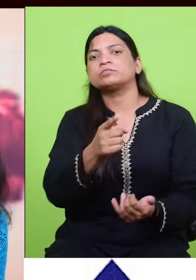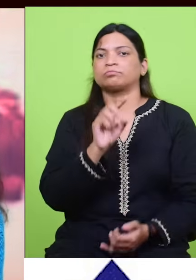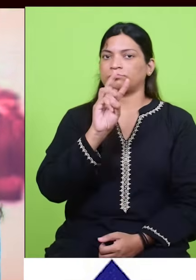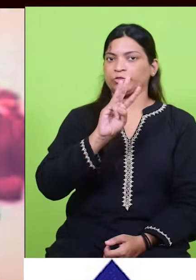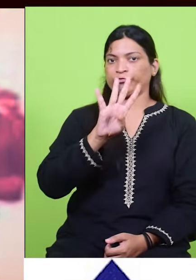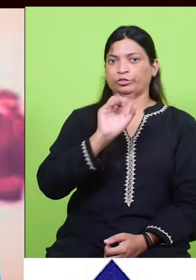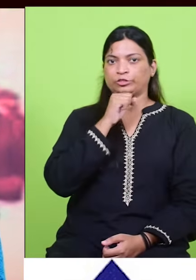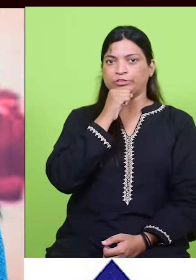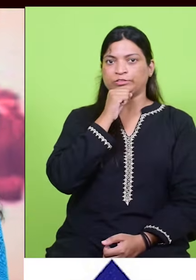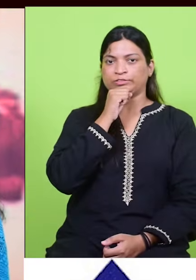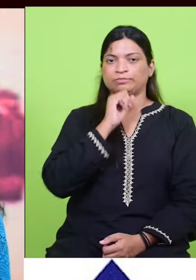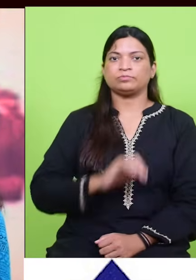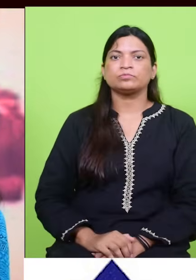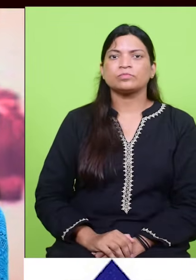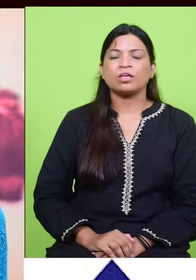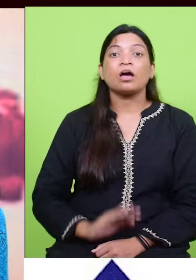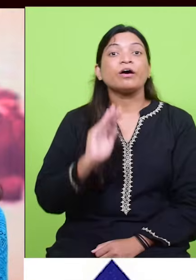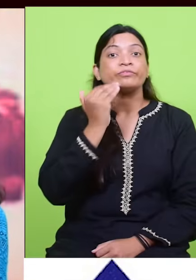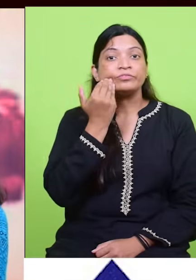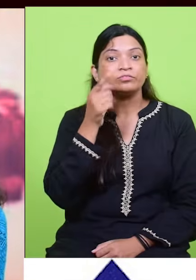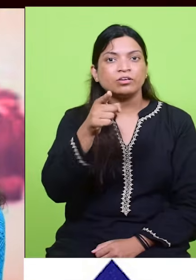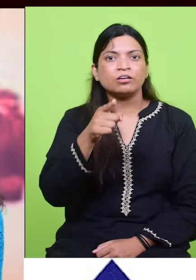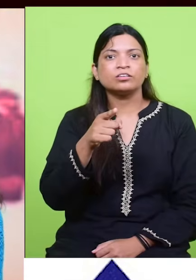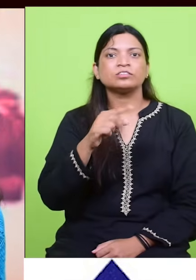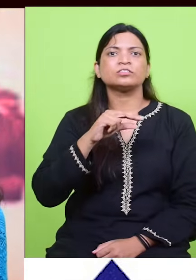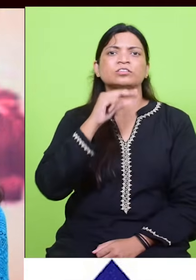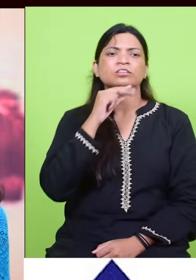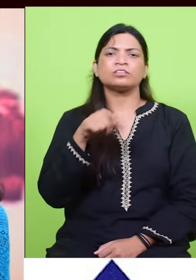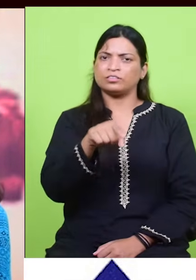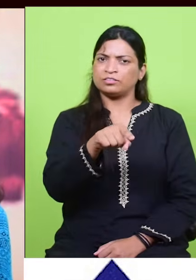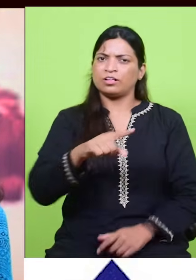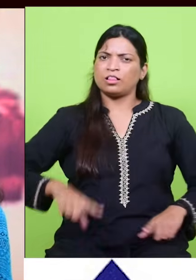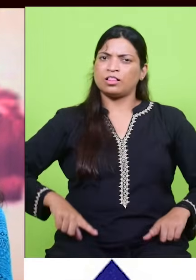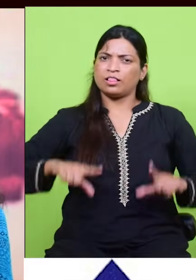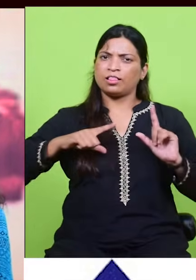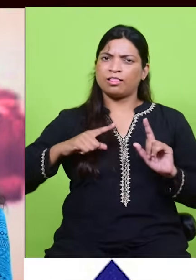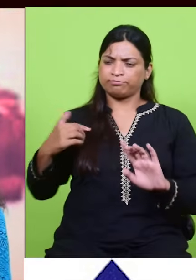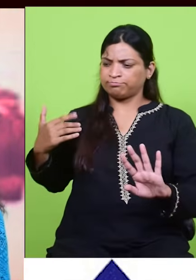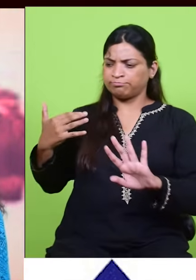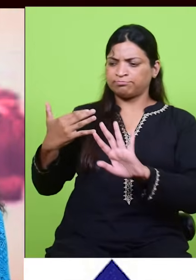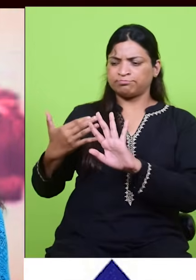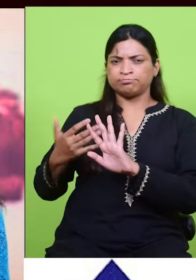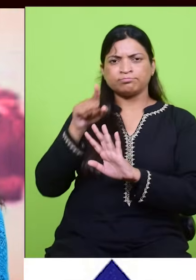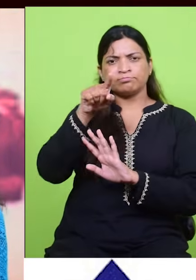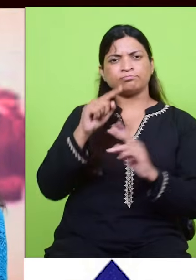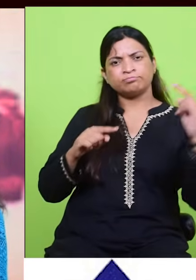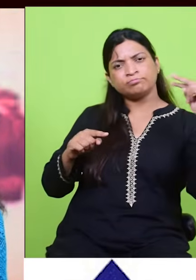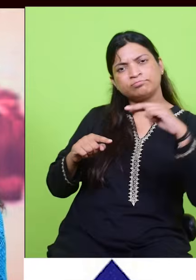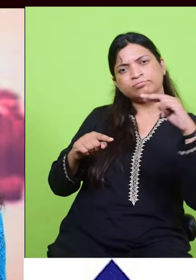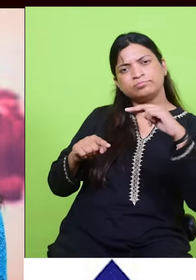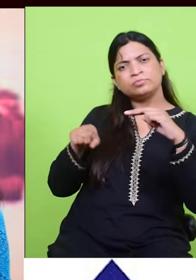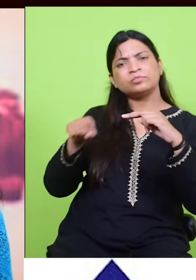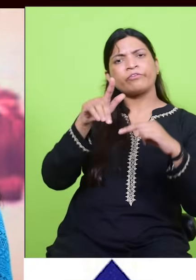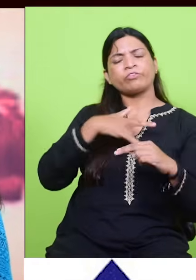अभी इनकी एज कितनी है? 34। तो उस जो ड्यूरेशन में, जैसे आप जो भी का लाइफ जर्नी देखते हैं, तो उसमें आपको